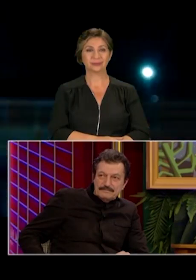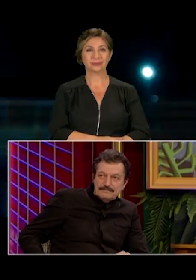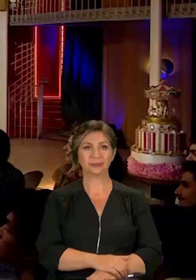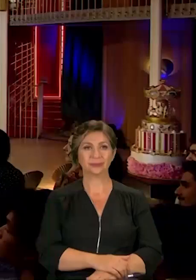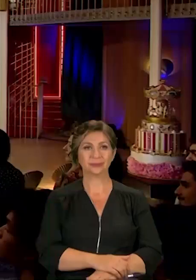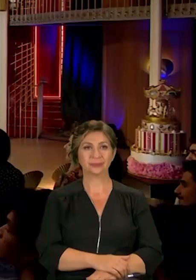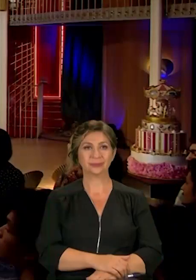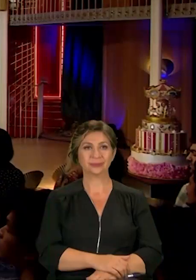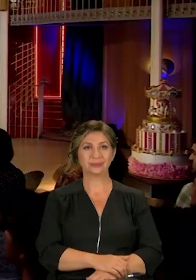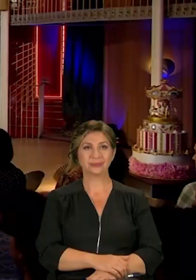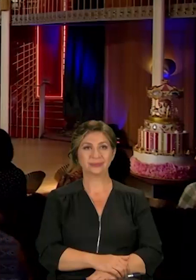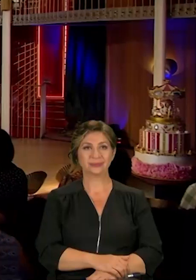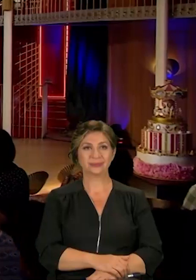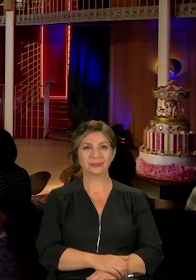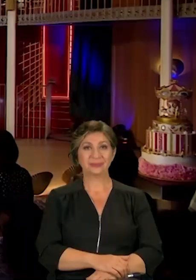Dur!